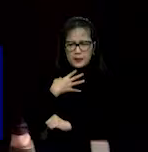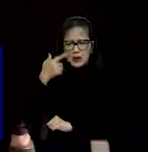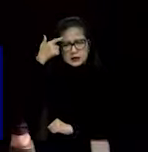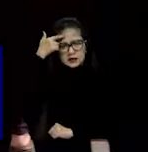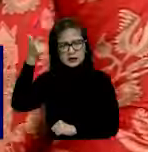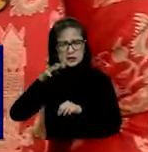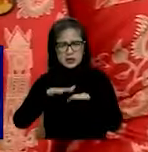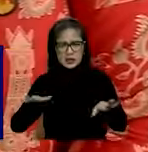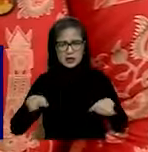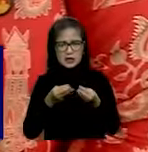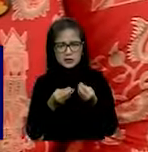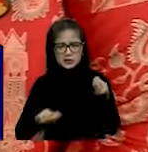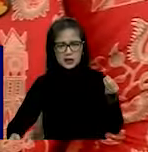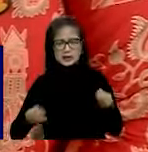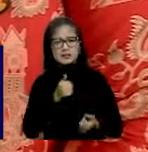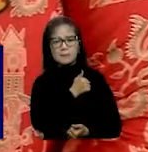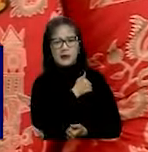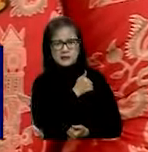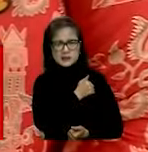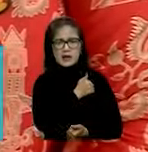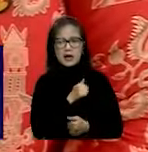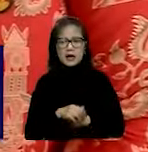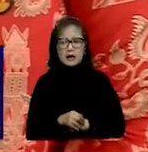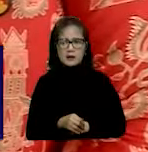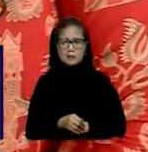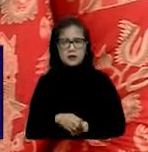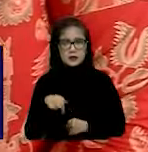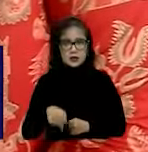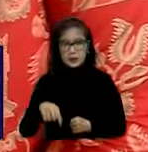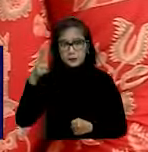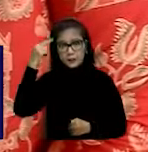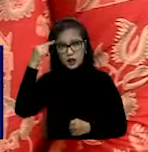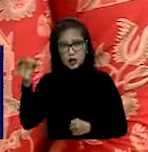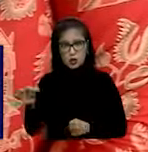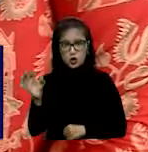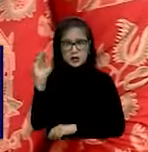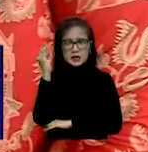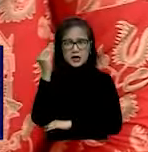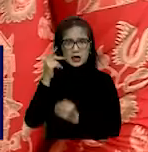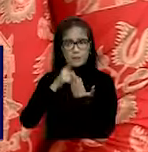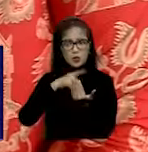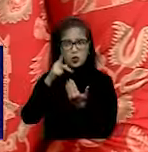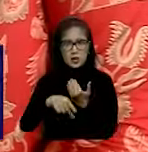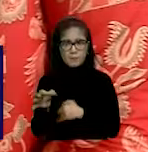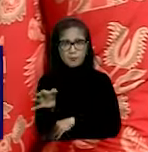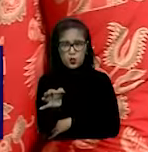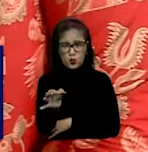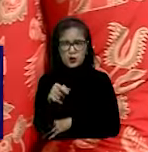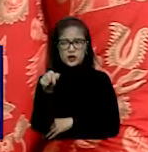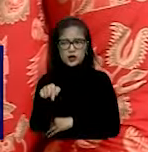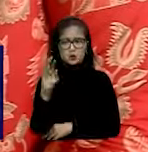bangsa. Tentunya sejalan dengan programnya Pemprov DKI Jakarta, programnya Kota Jakarta Pusat